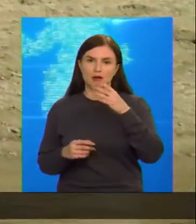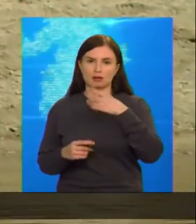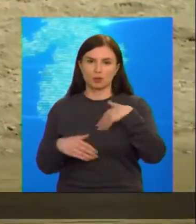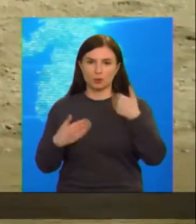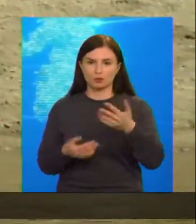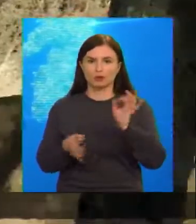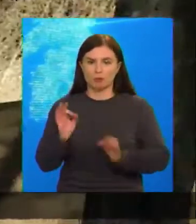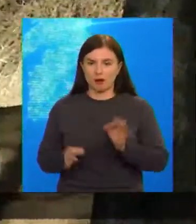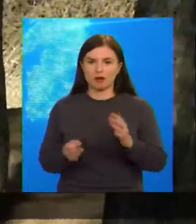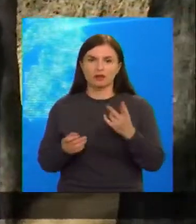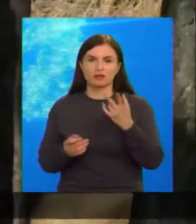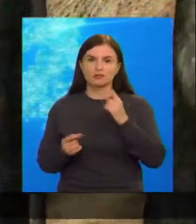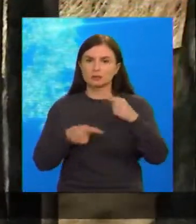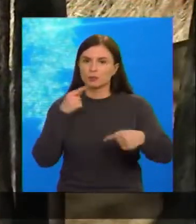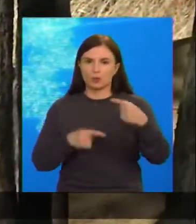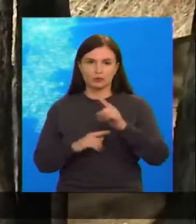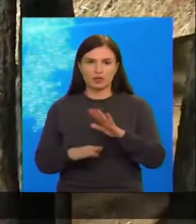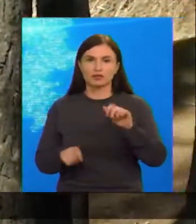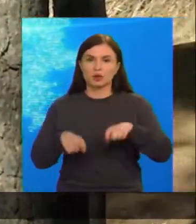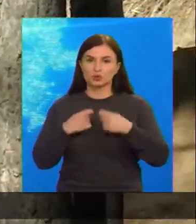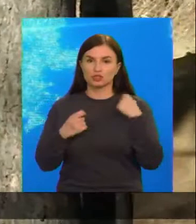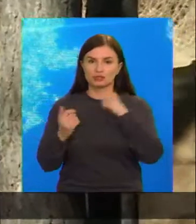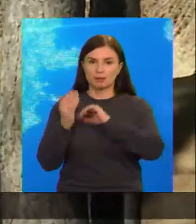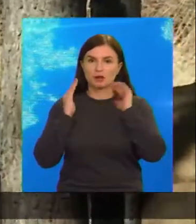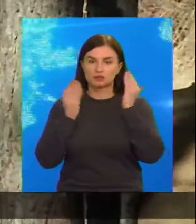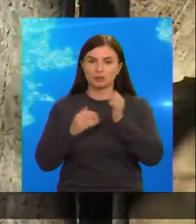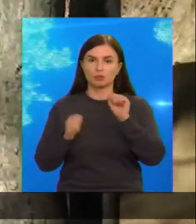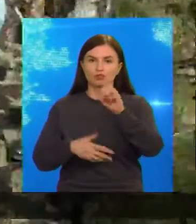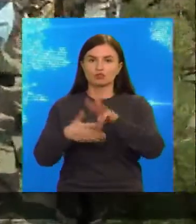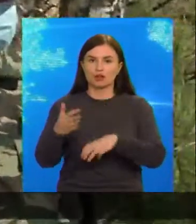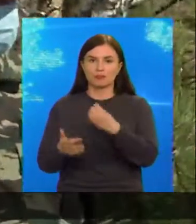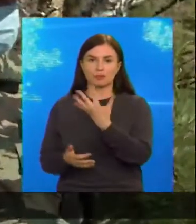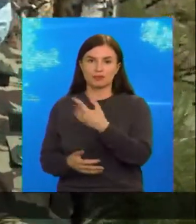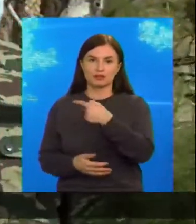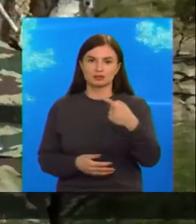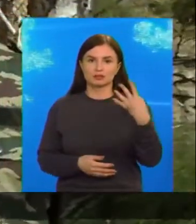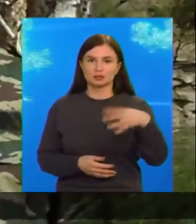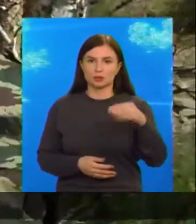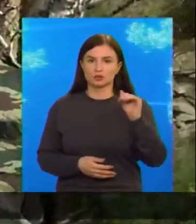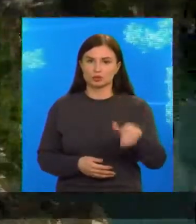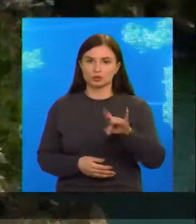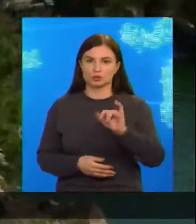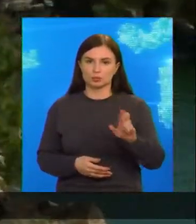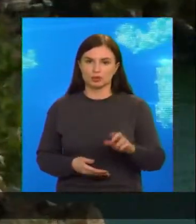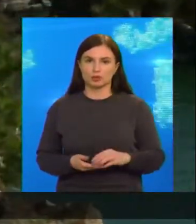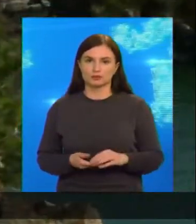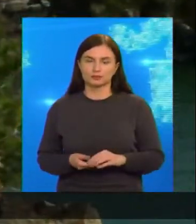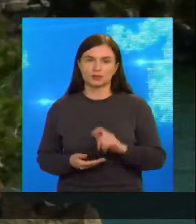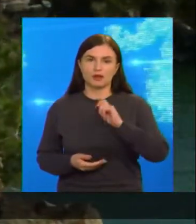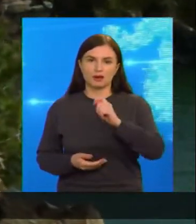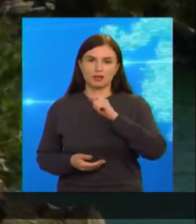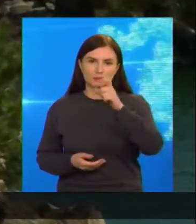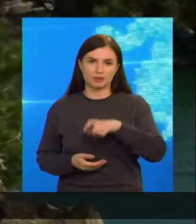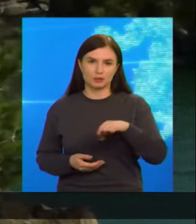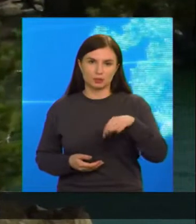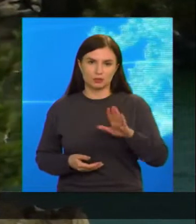вступают. Кстати, за нарушение режима самоизоляции может грозить штраф от 15 до 40 тысяч рублей. Владислав Чухров, Дмитрий